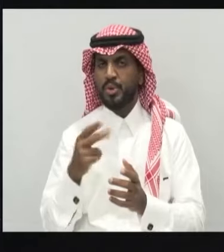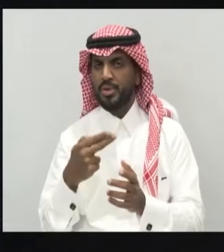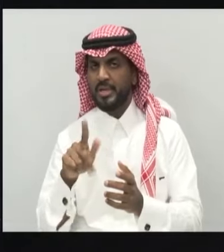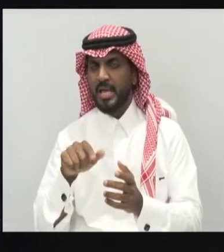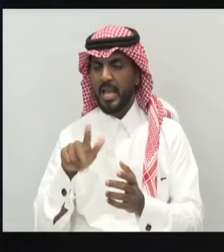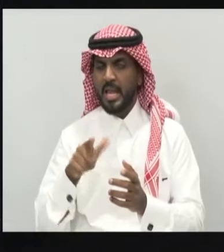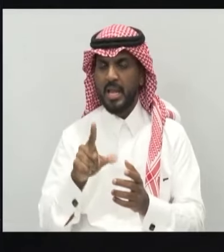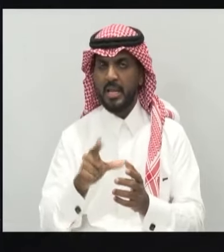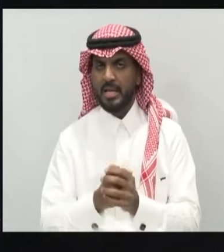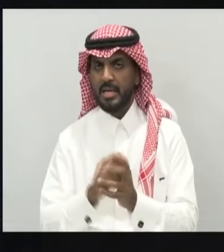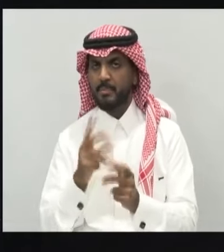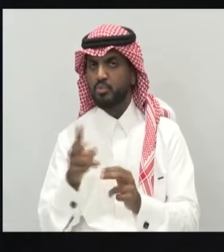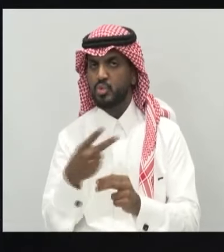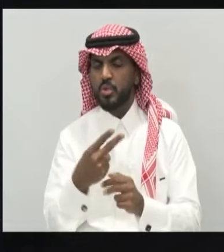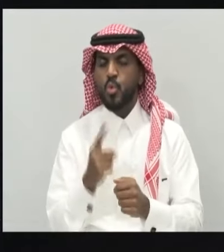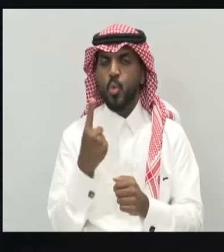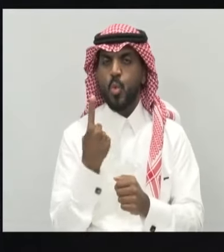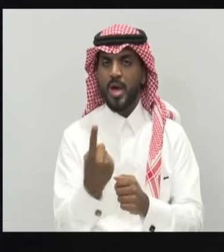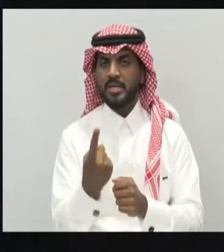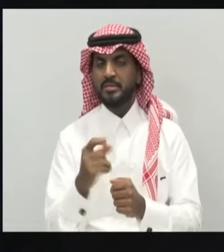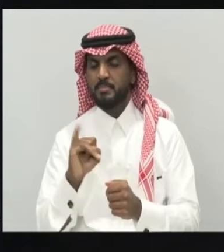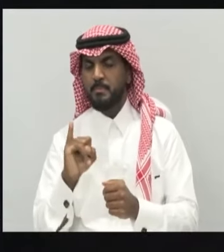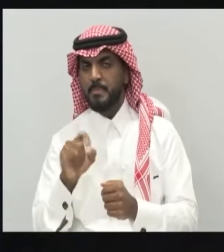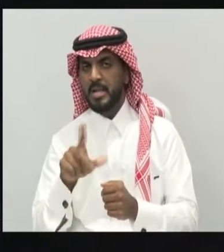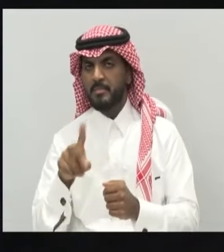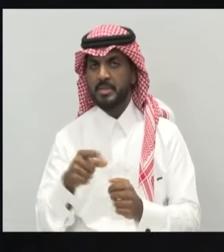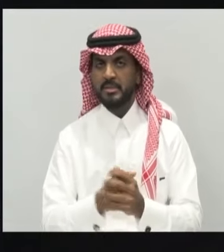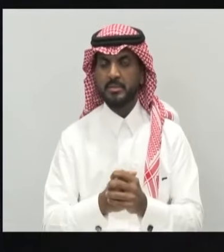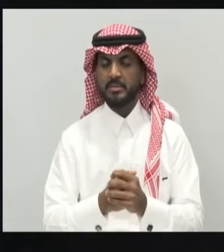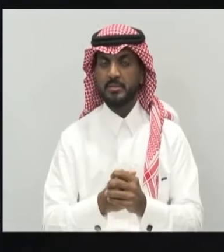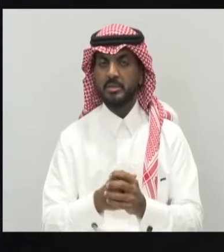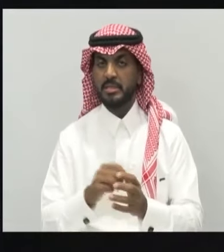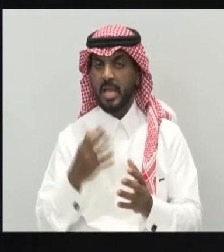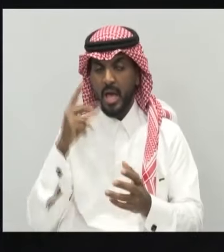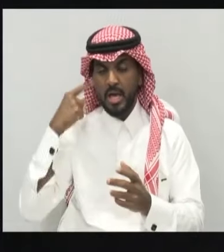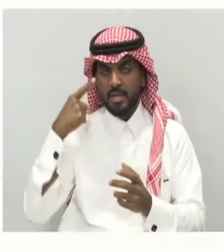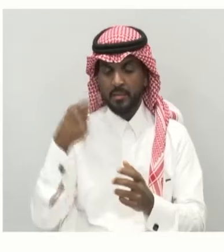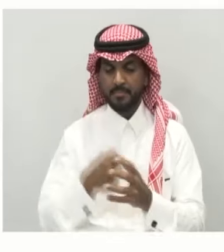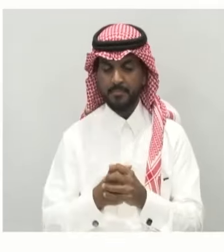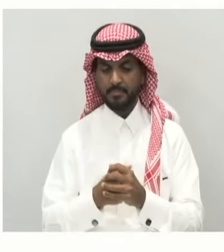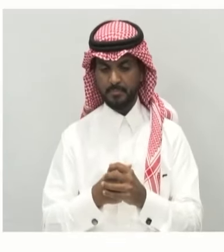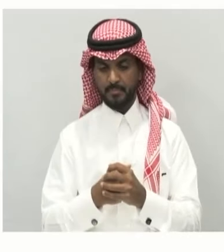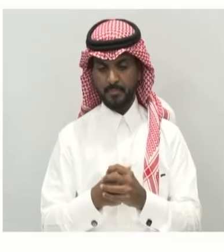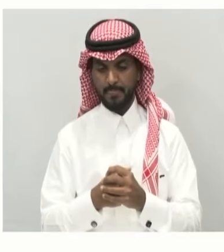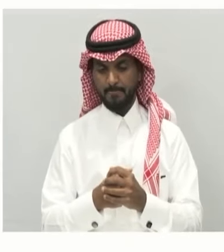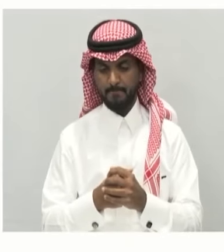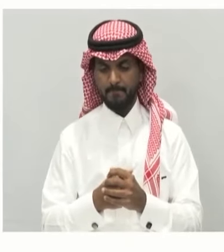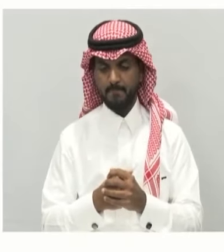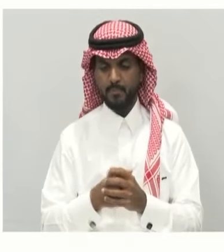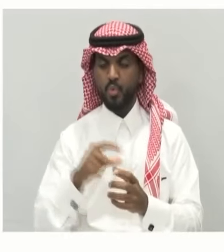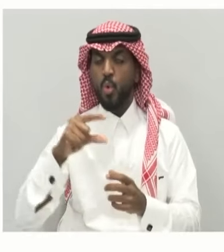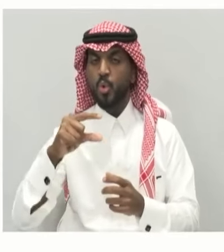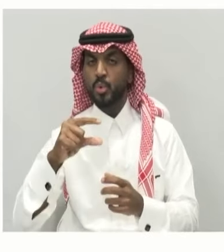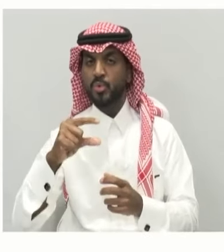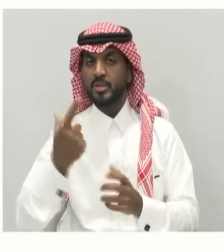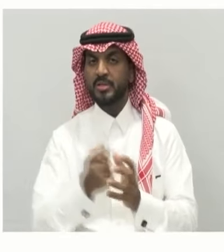تساوي كم 1 مليم بارك الله فيكم حتى نستطيع ان نتخيل يا ابطال طيب يا ابطال عرض